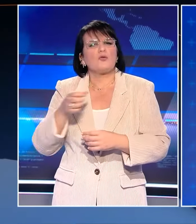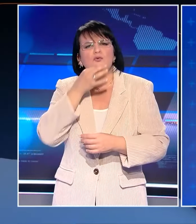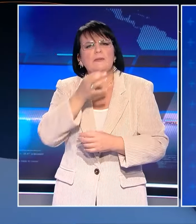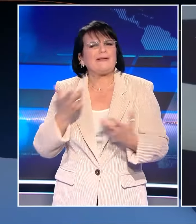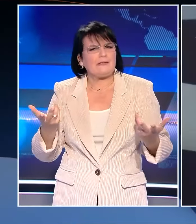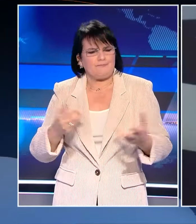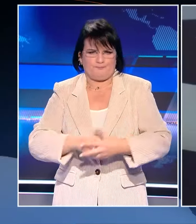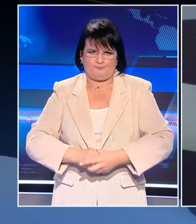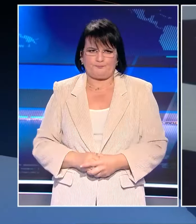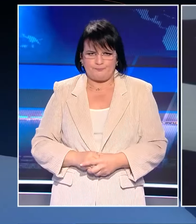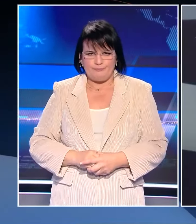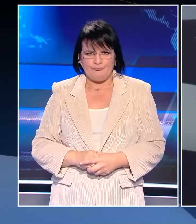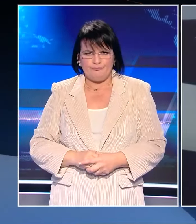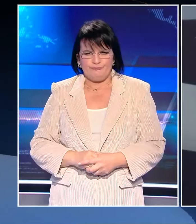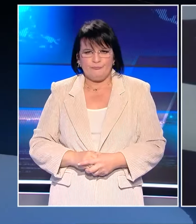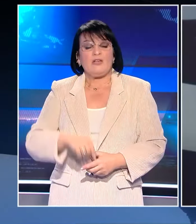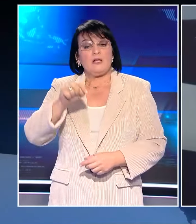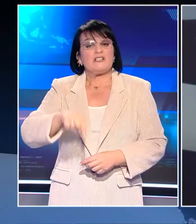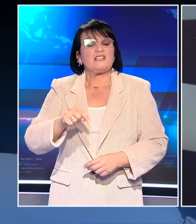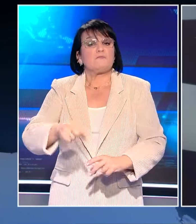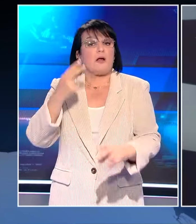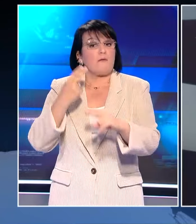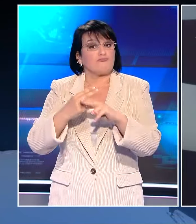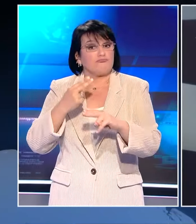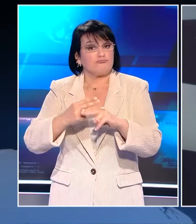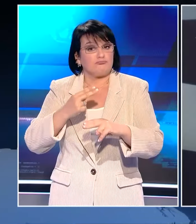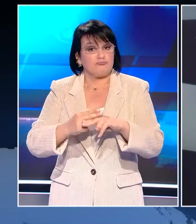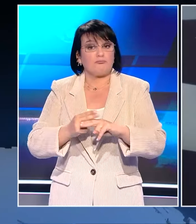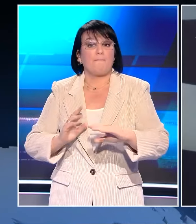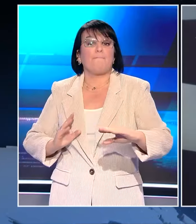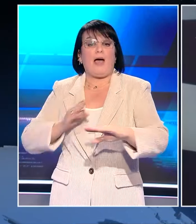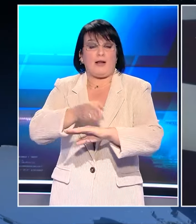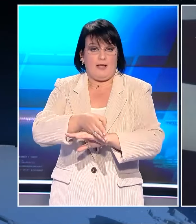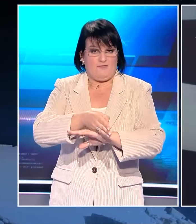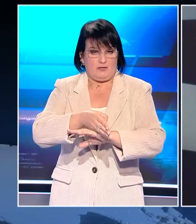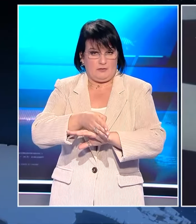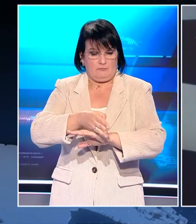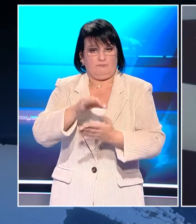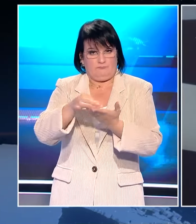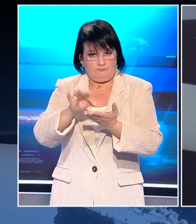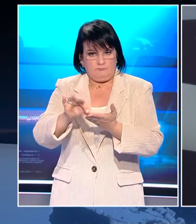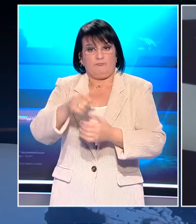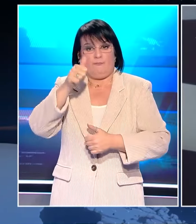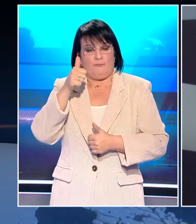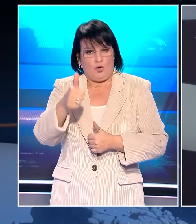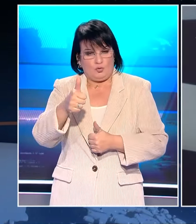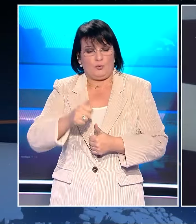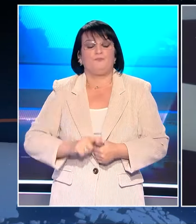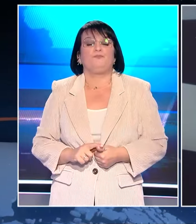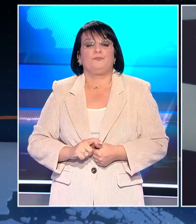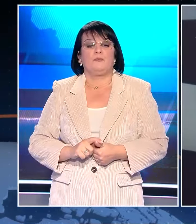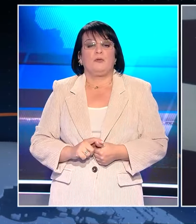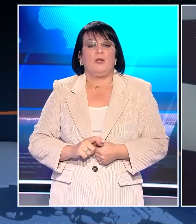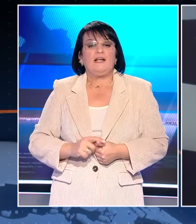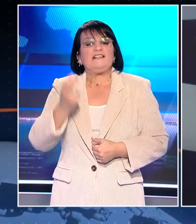Κρέκας. Αυτό το οποίο κάνουμε σήμερα είναι μια κρίσιμη και δραστική παρέμβαση που επιτυχάνει πρώτον,